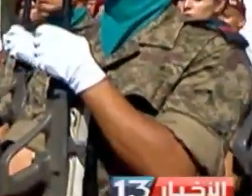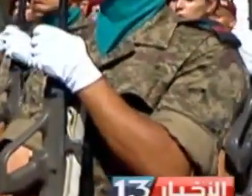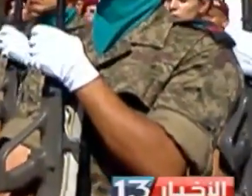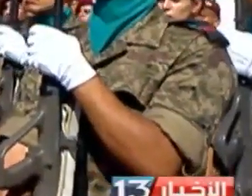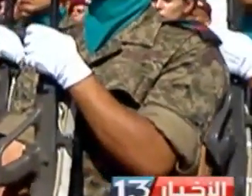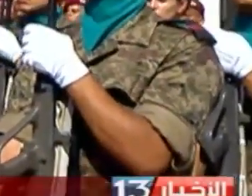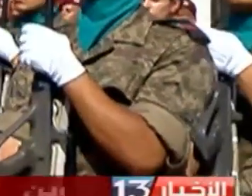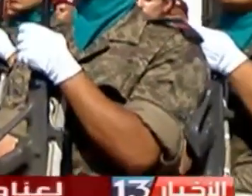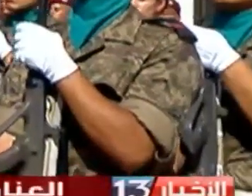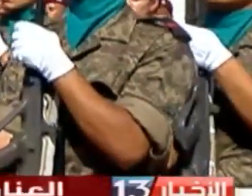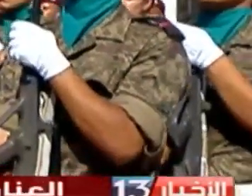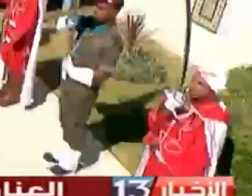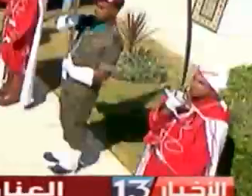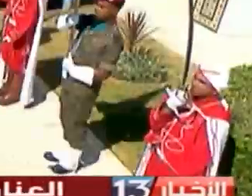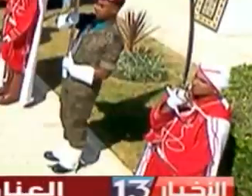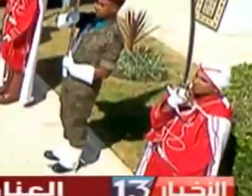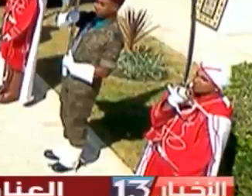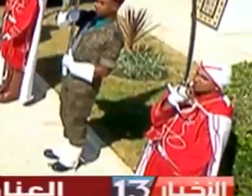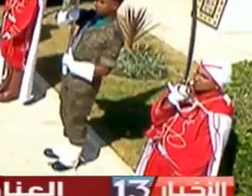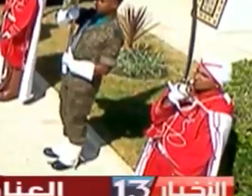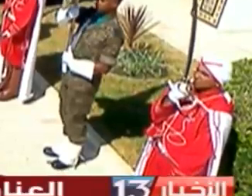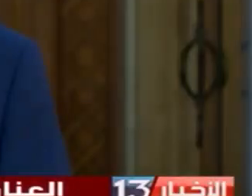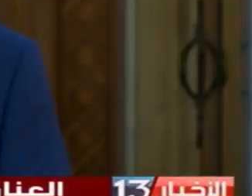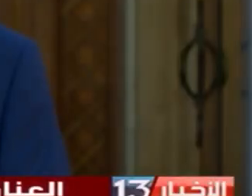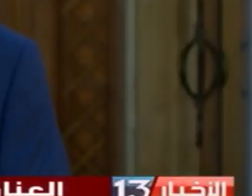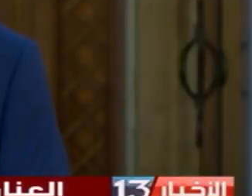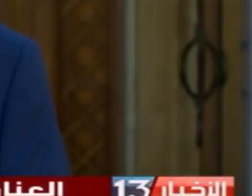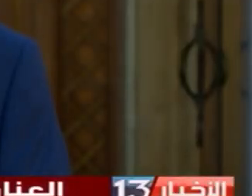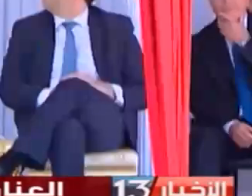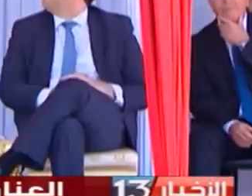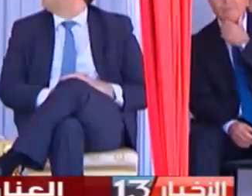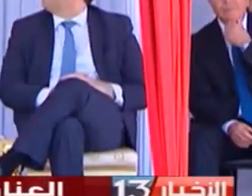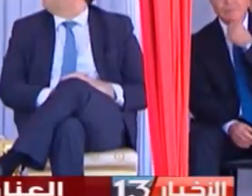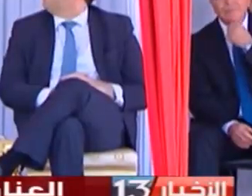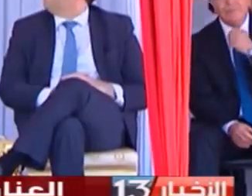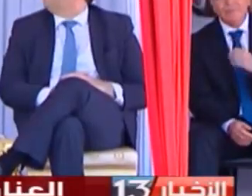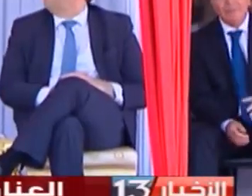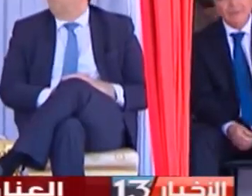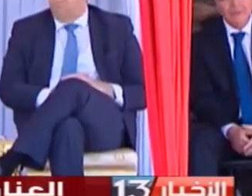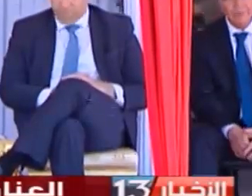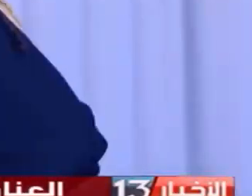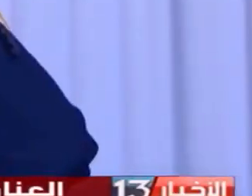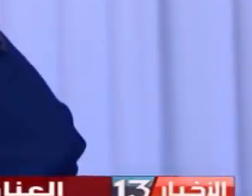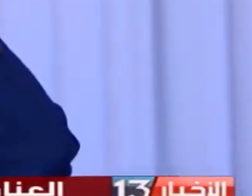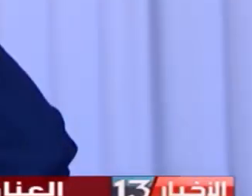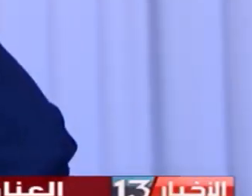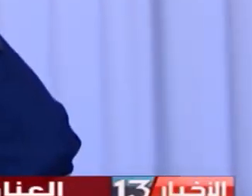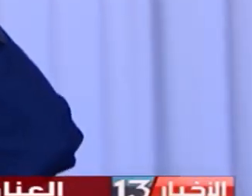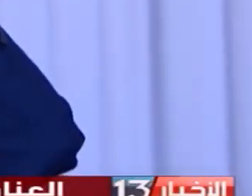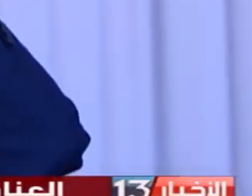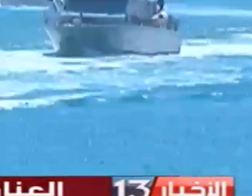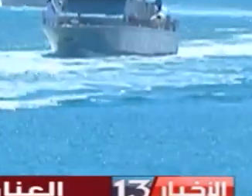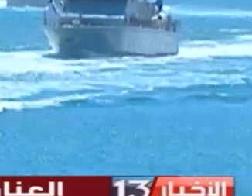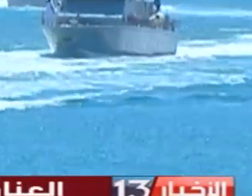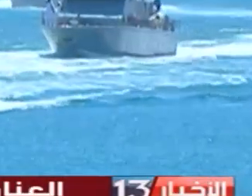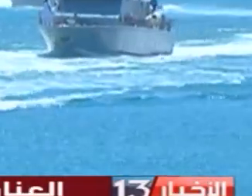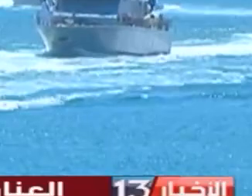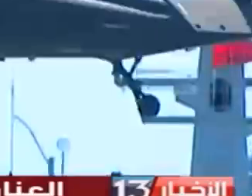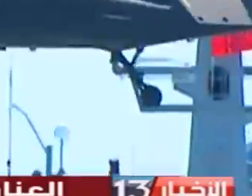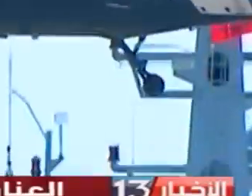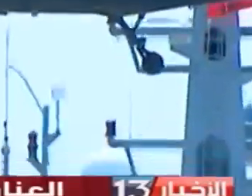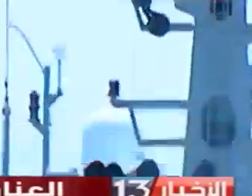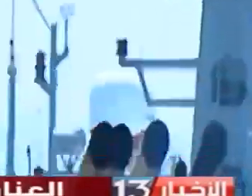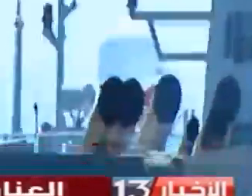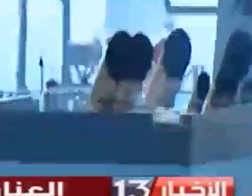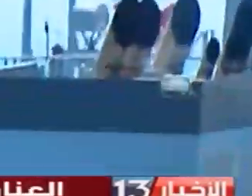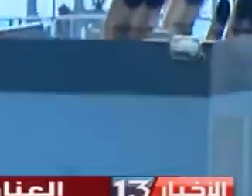الذكرى 62 لعيد الجيش الوطني، رئيس الجمهورية يأذن بمجموعة من الإجراءات الاجتماعية والصحية لفائدة